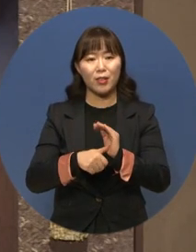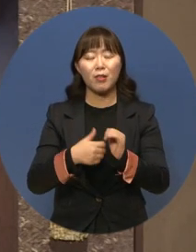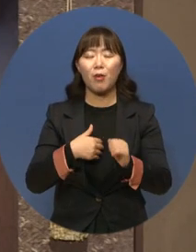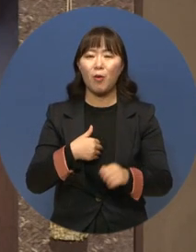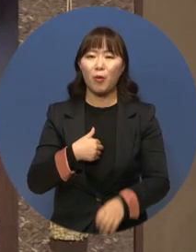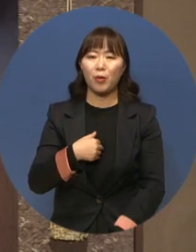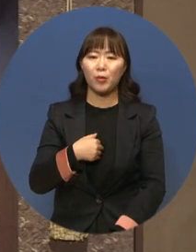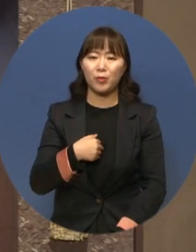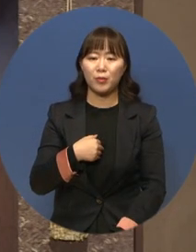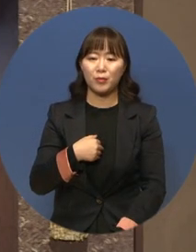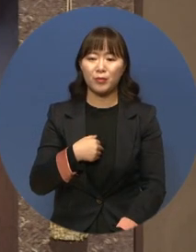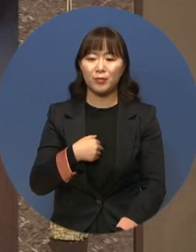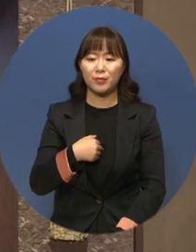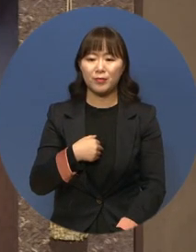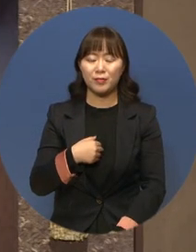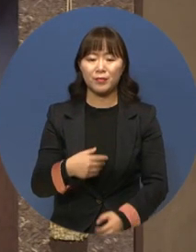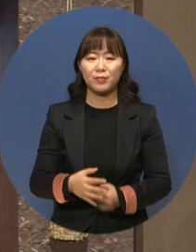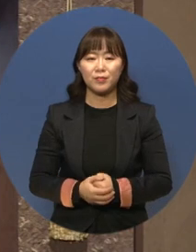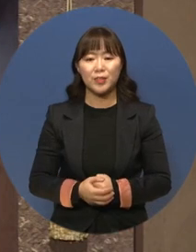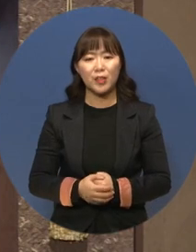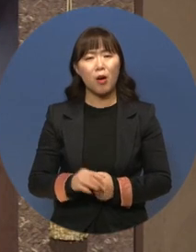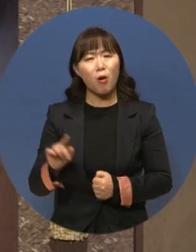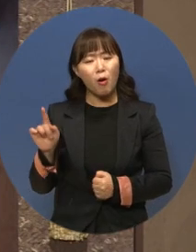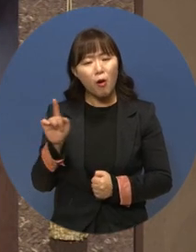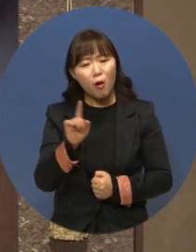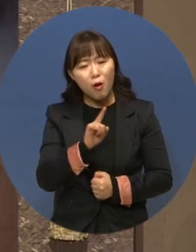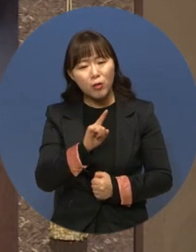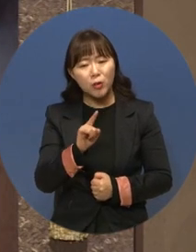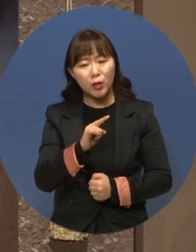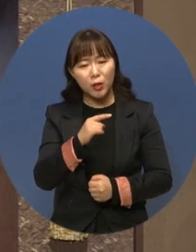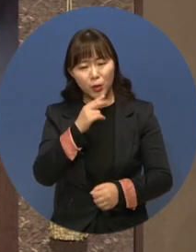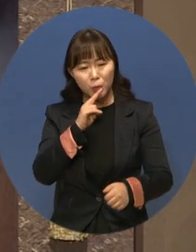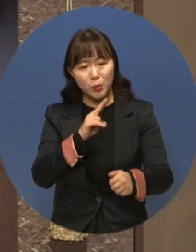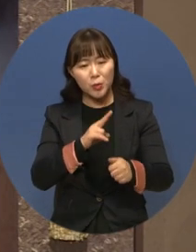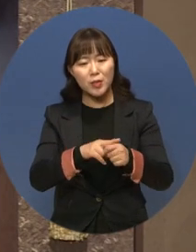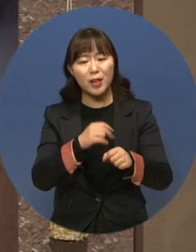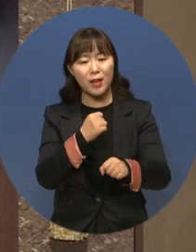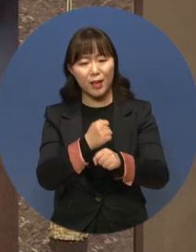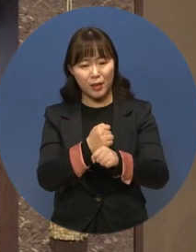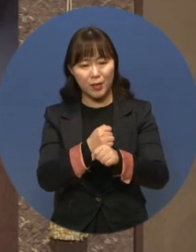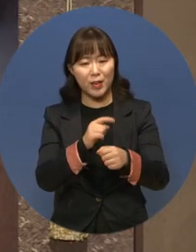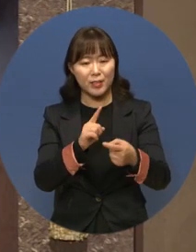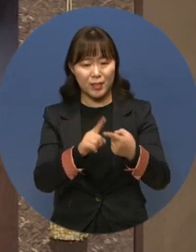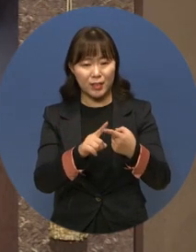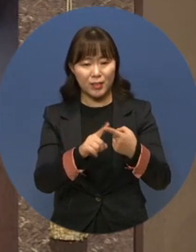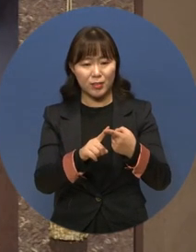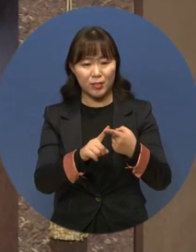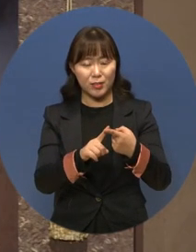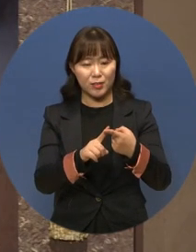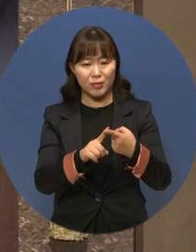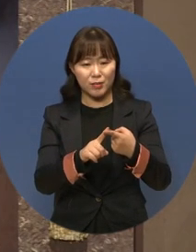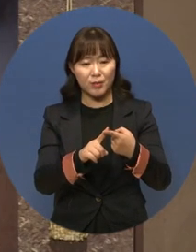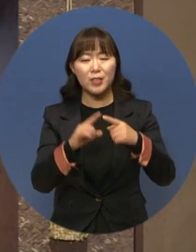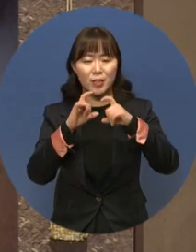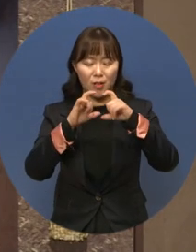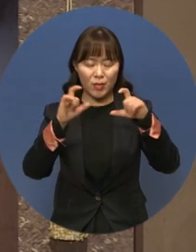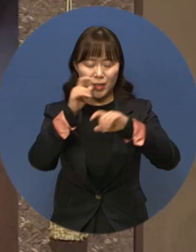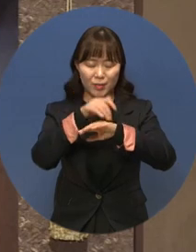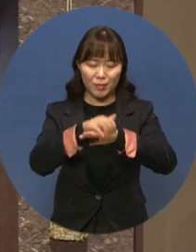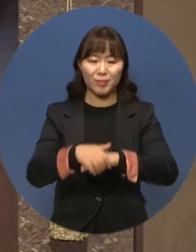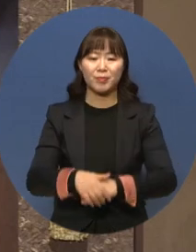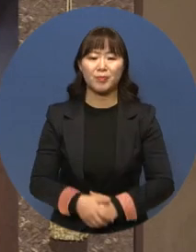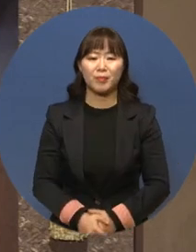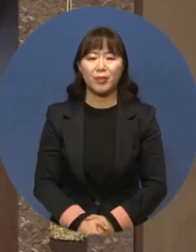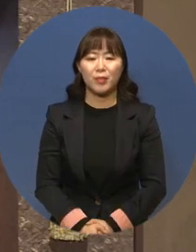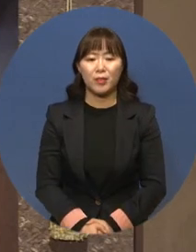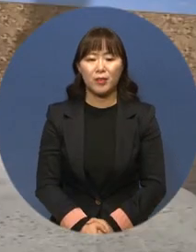제 그 어떤 게 도전할 것인가 부분은 제가 선언을 할